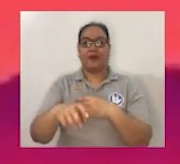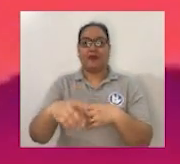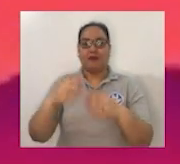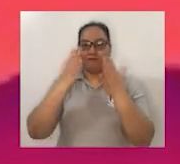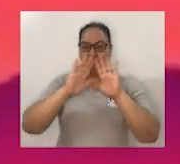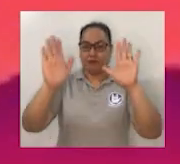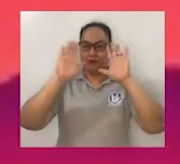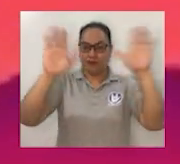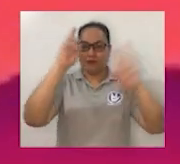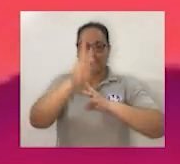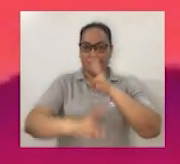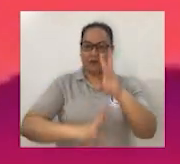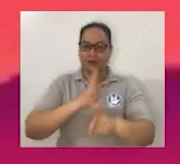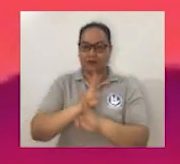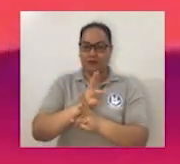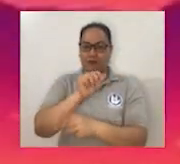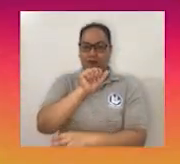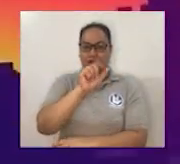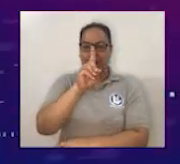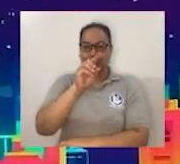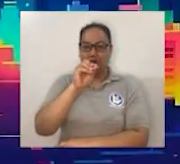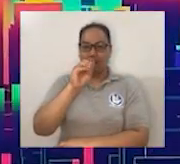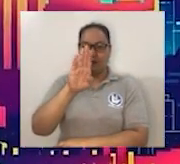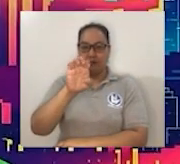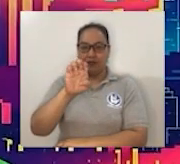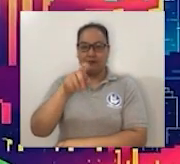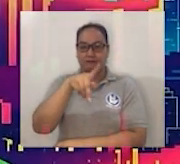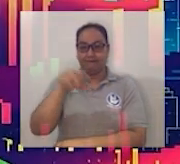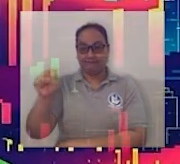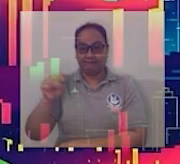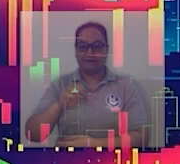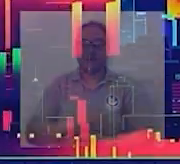mahiwagang mundo ng Adobe Photoshop.